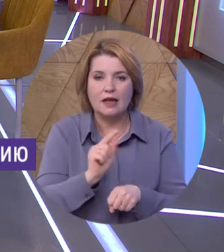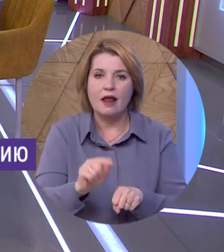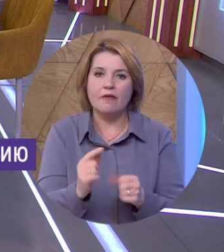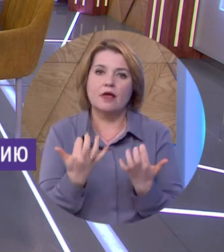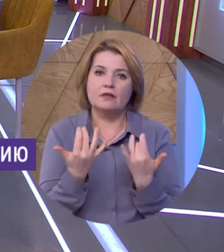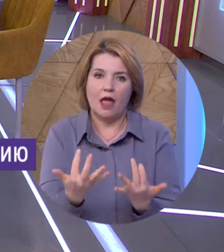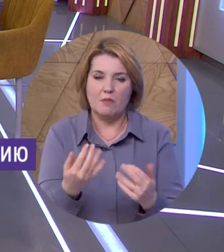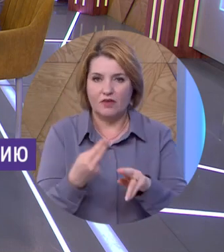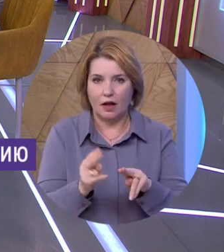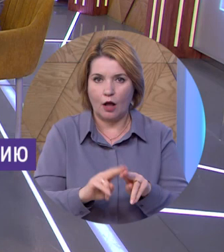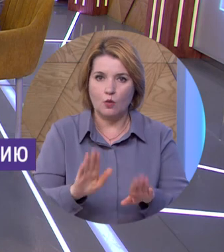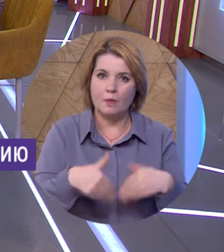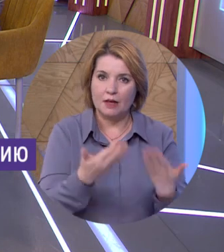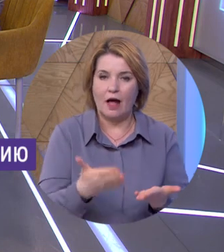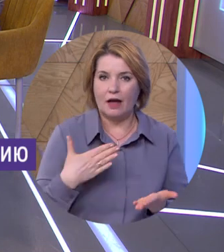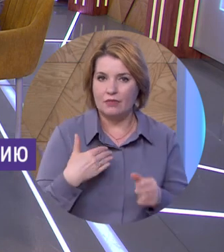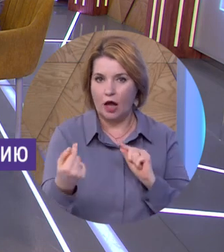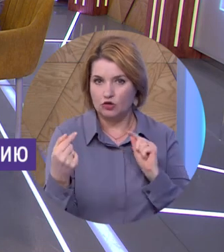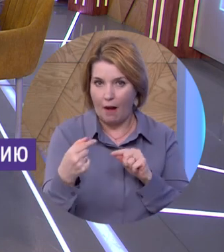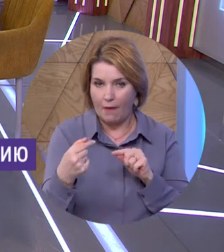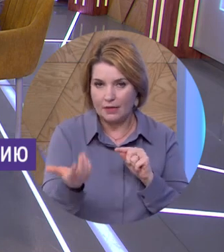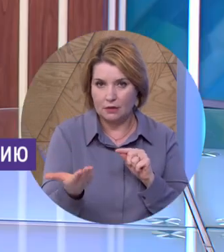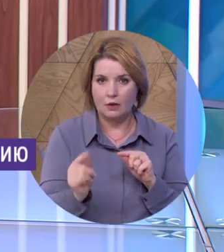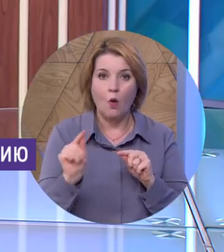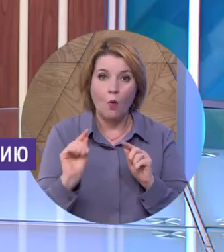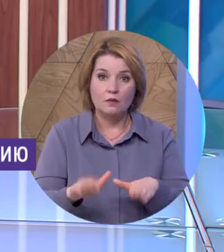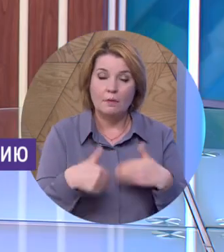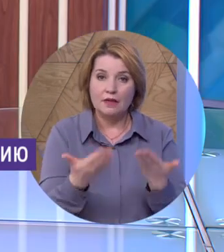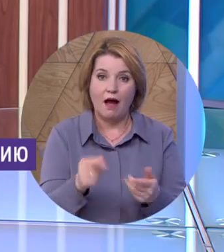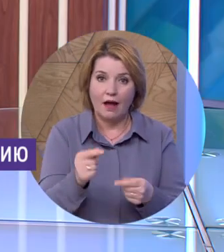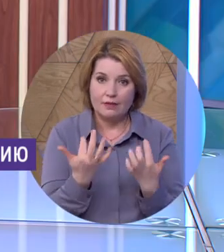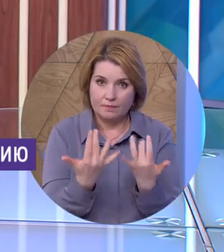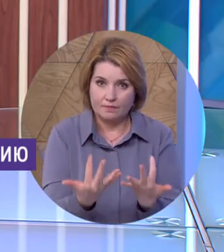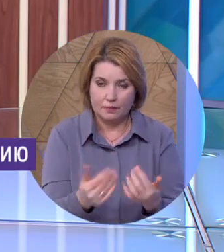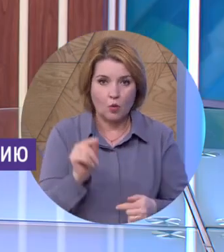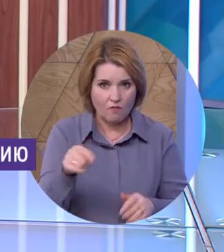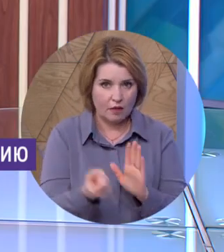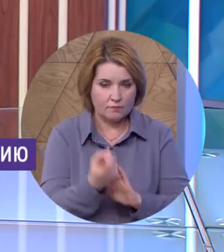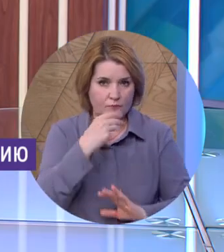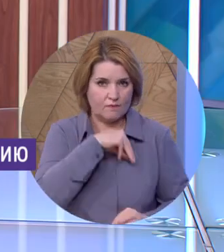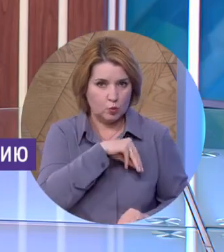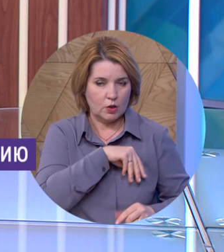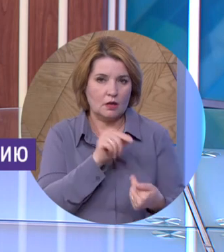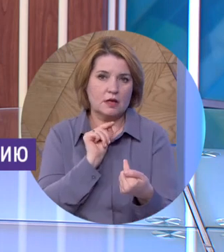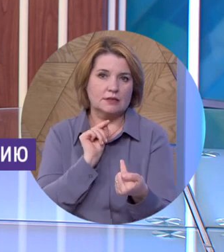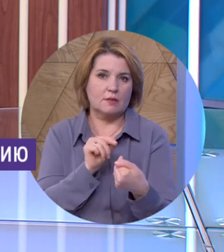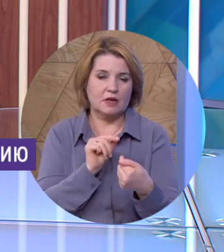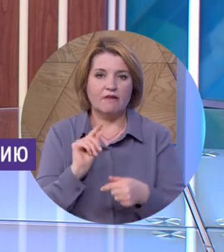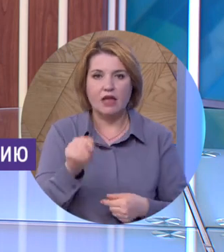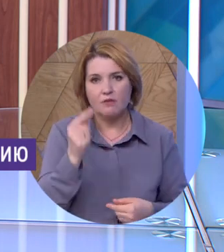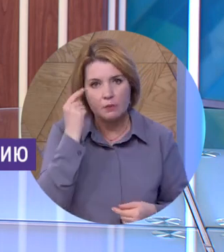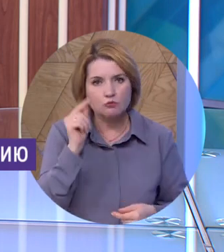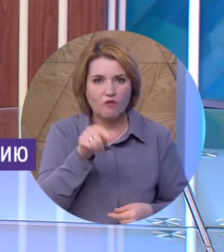выдвигает наш оппонент. Он выдвигает нам какие-то требования, и это вызывает у нас внутреннее сопротивление. Мы понимаем, что нам не совсем комфортно в